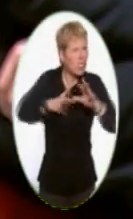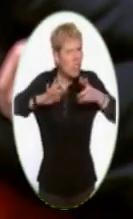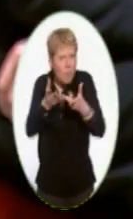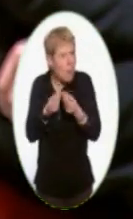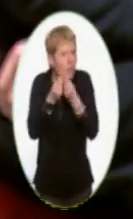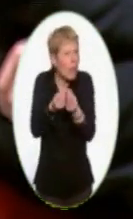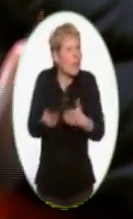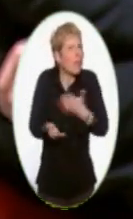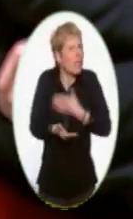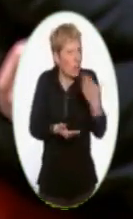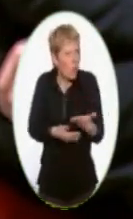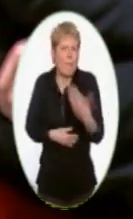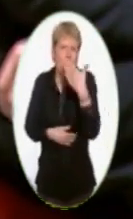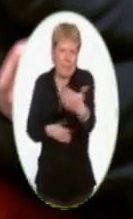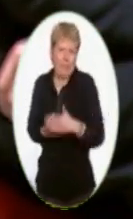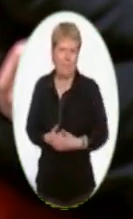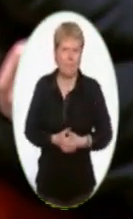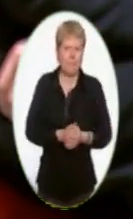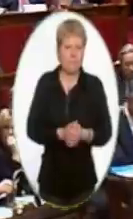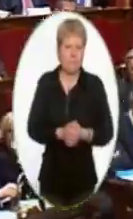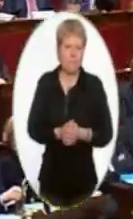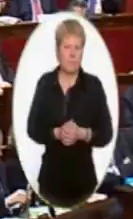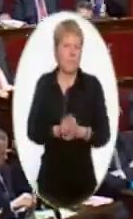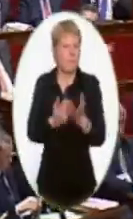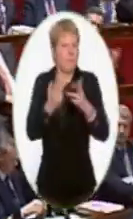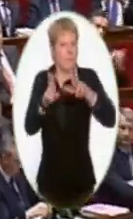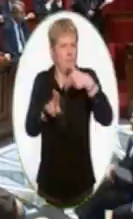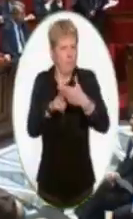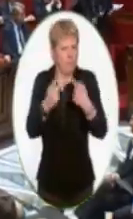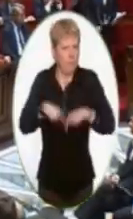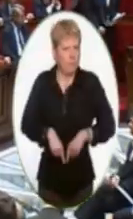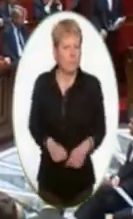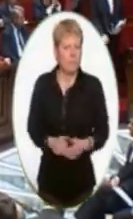Ce ne sont pas vos propos qui répondent aux enjeux de la situation.